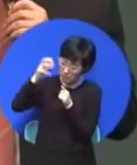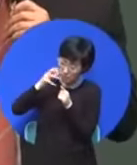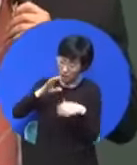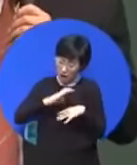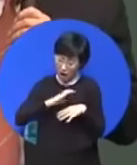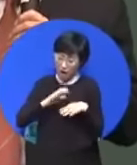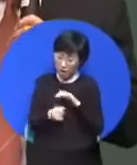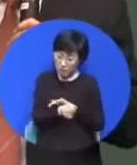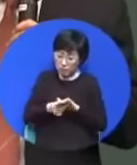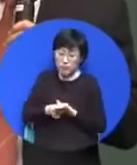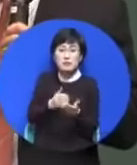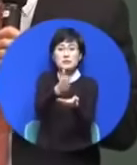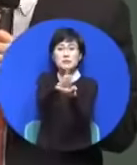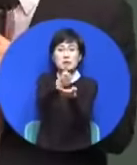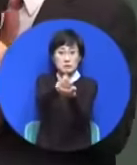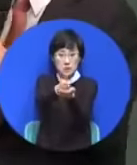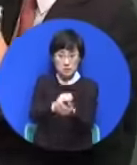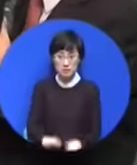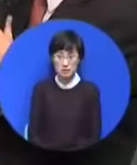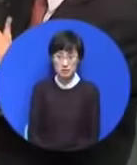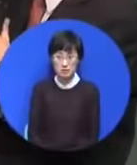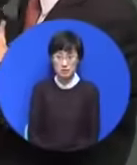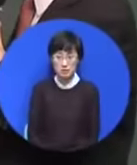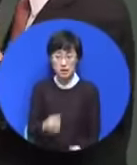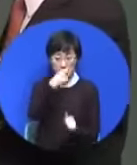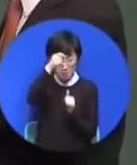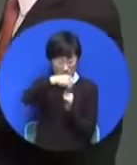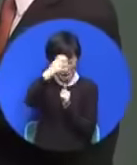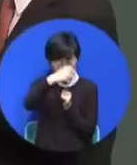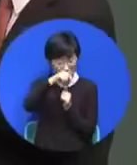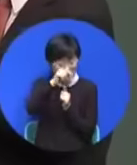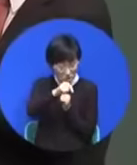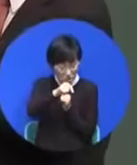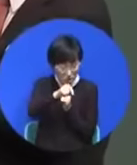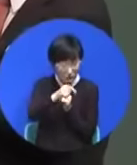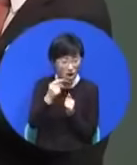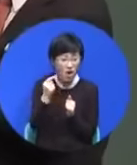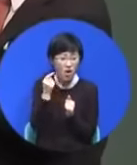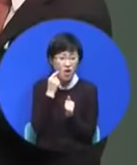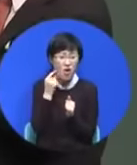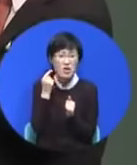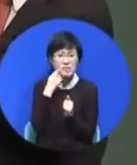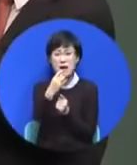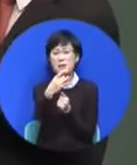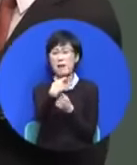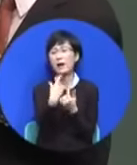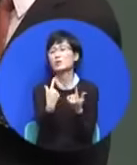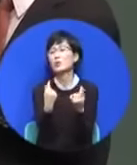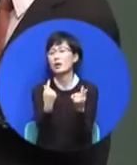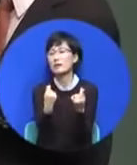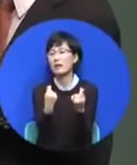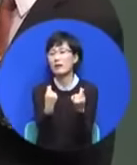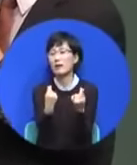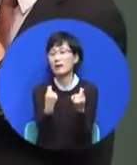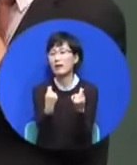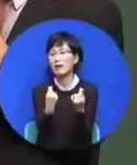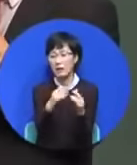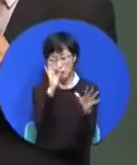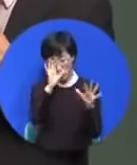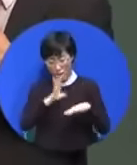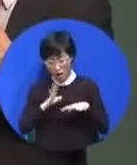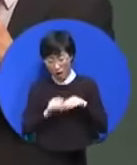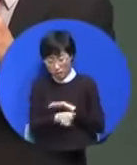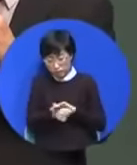두려워하지 말라 그거는 바입니다 바에 두려워하지 말라